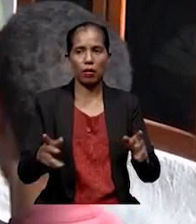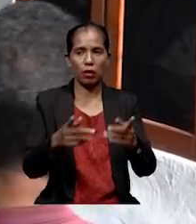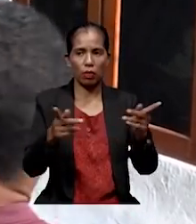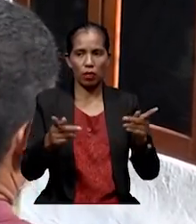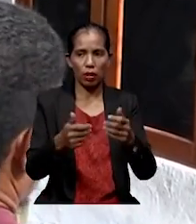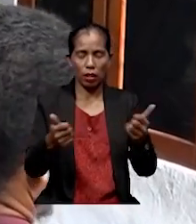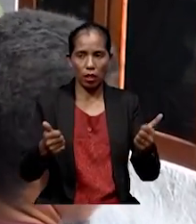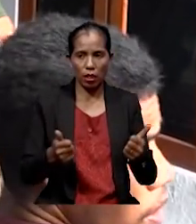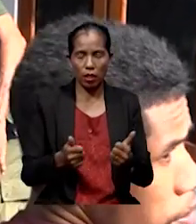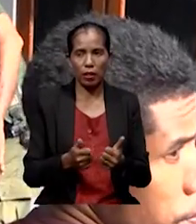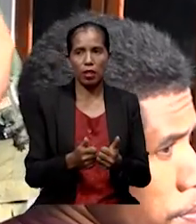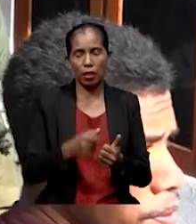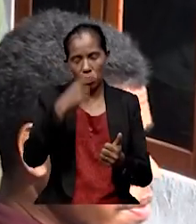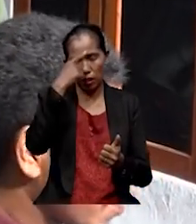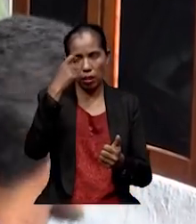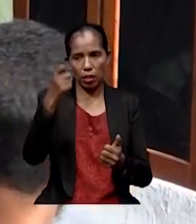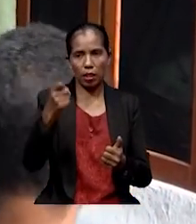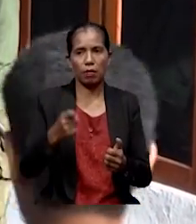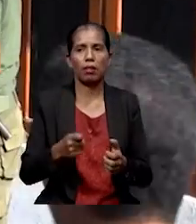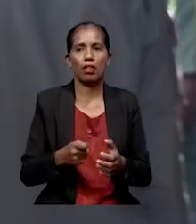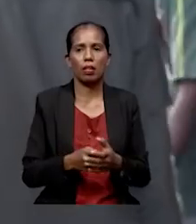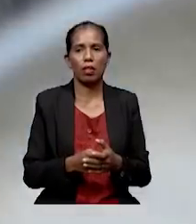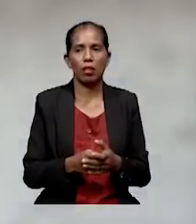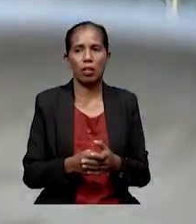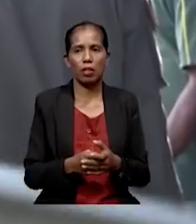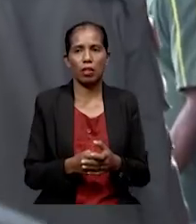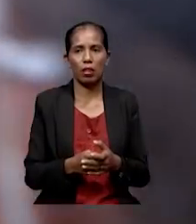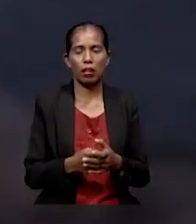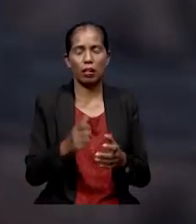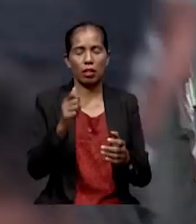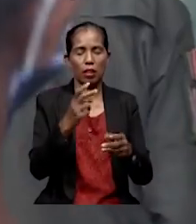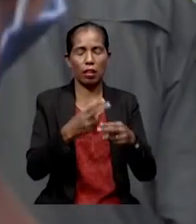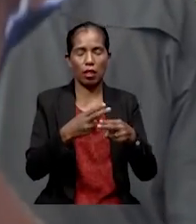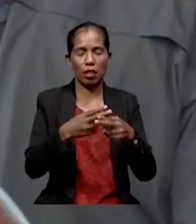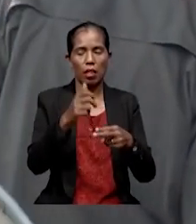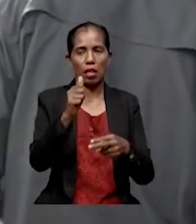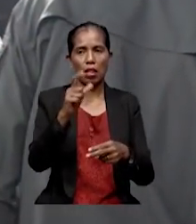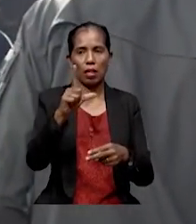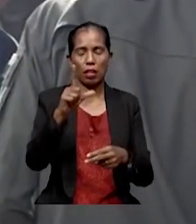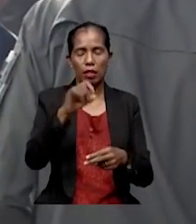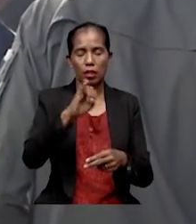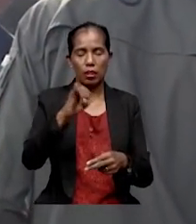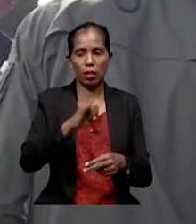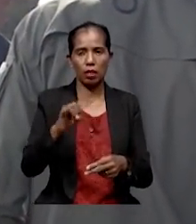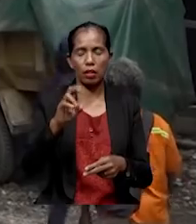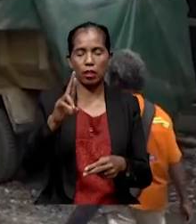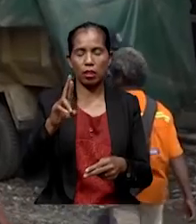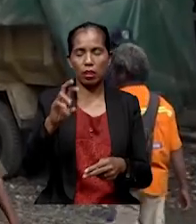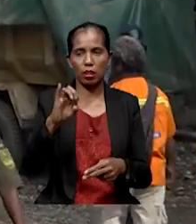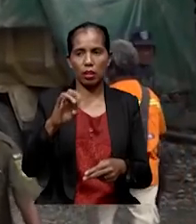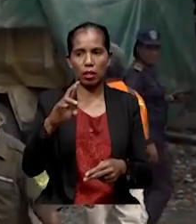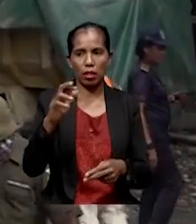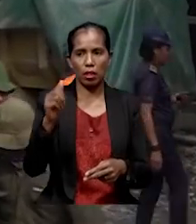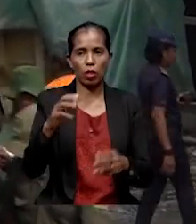aldeia Terusnanis ne, tamba rai ne, nia nain Alzira Simenes. Tiro observações de emen nota katak, uma tolu